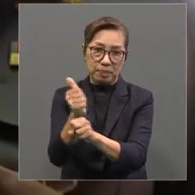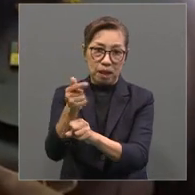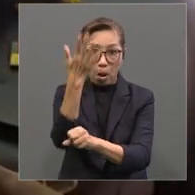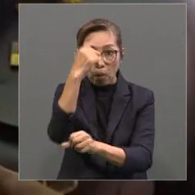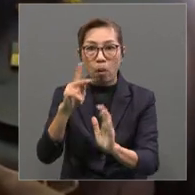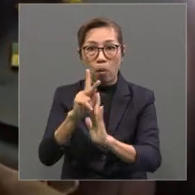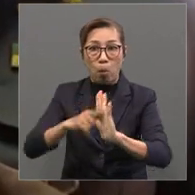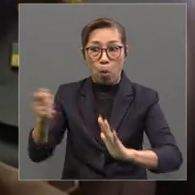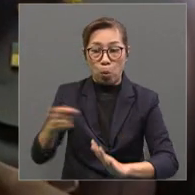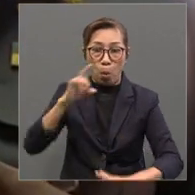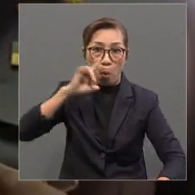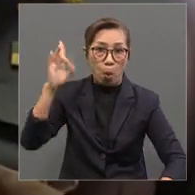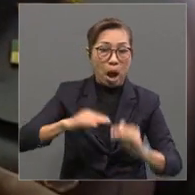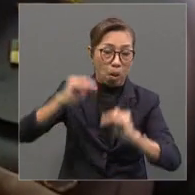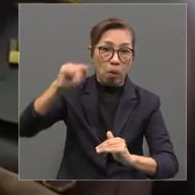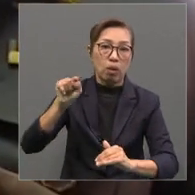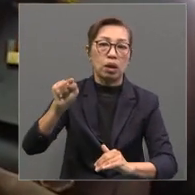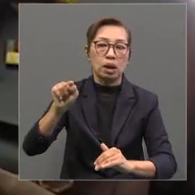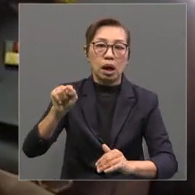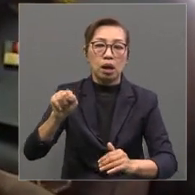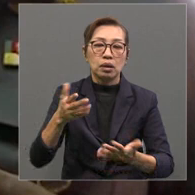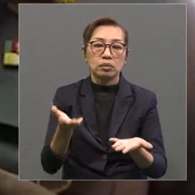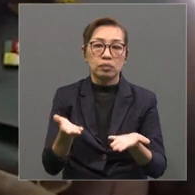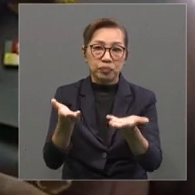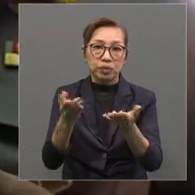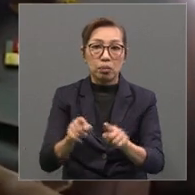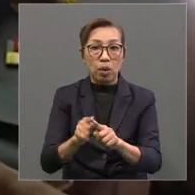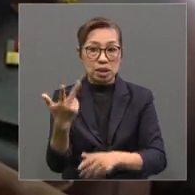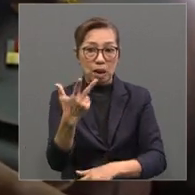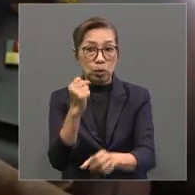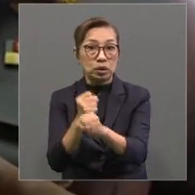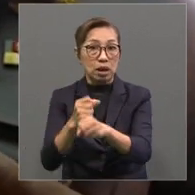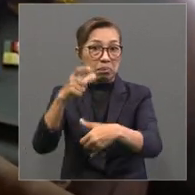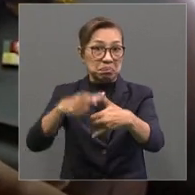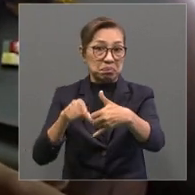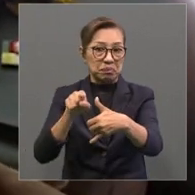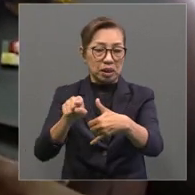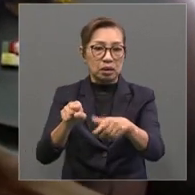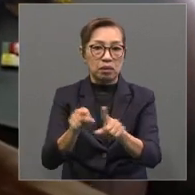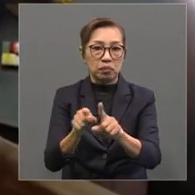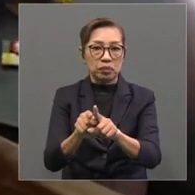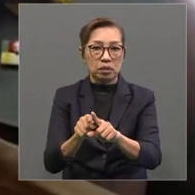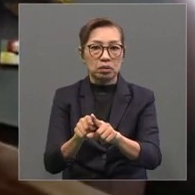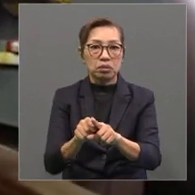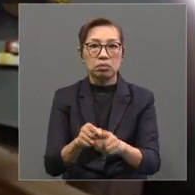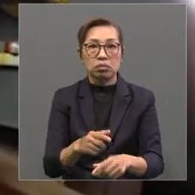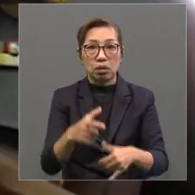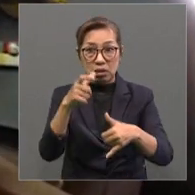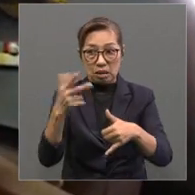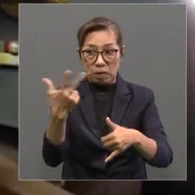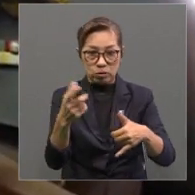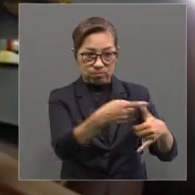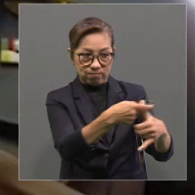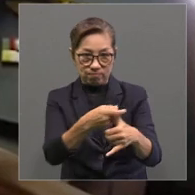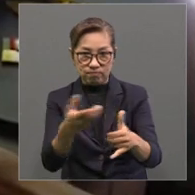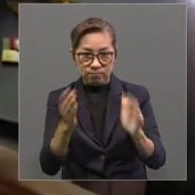ขาก็หนักกว่าเราด้วยซ้ำนะครับโดยพฤติการที่ได้รับรายงานมาว่าพฤติกรรมในการฆ่าโดยเ